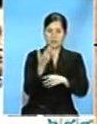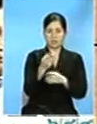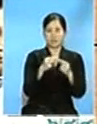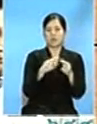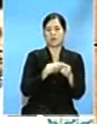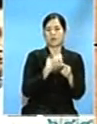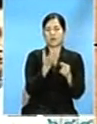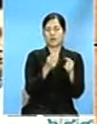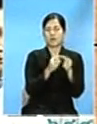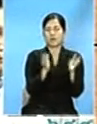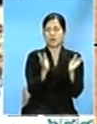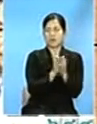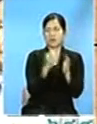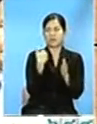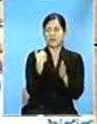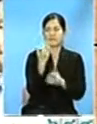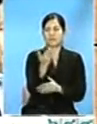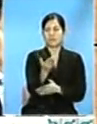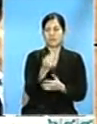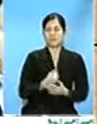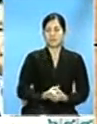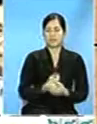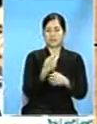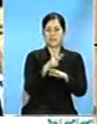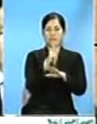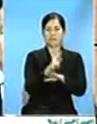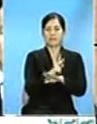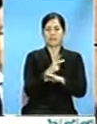ได้ก็จะดีนะฮะนะครับ ท่านประธานที่เคารพครับ